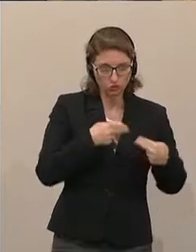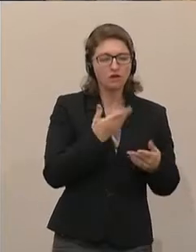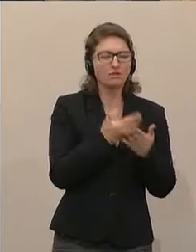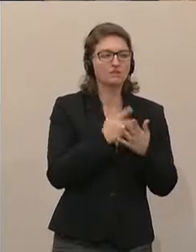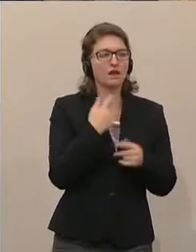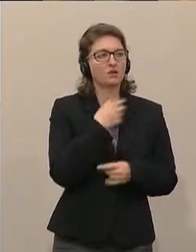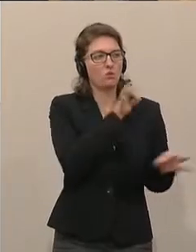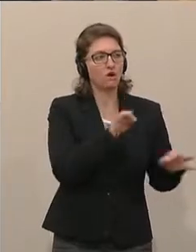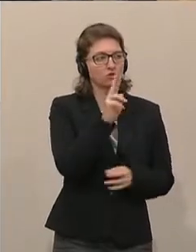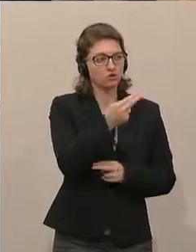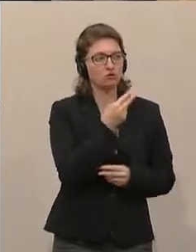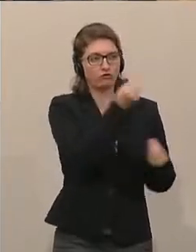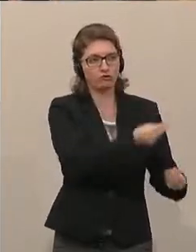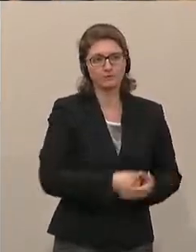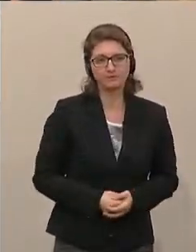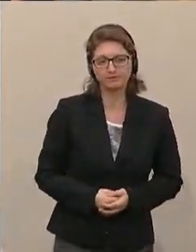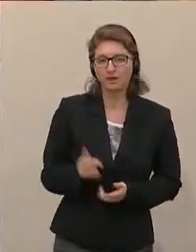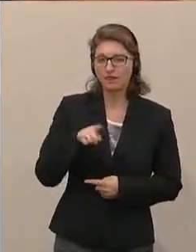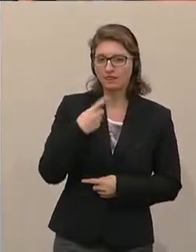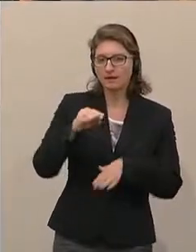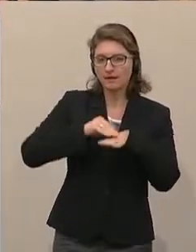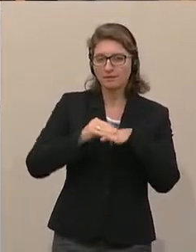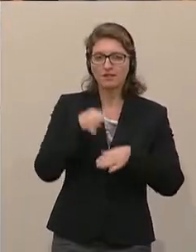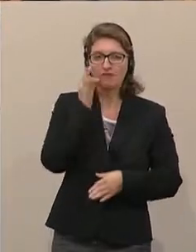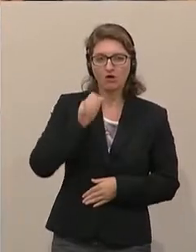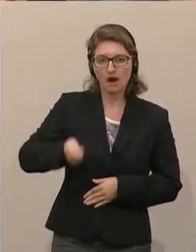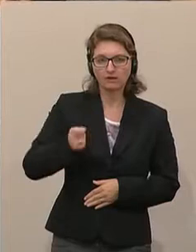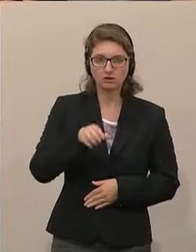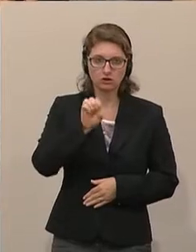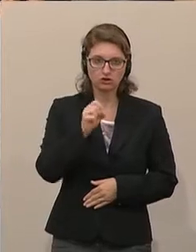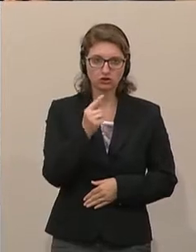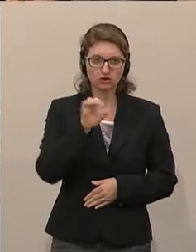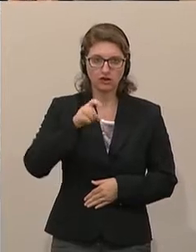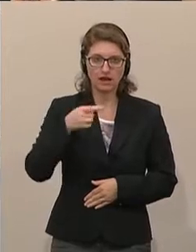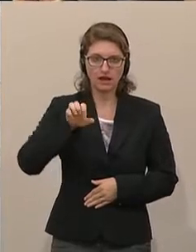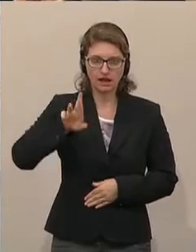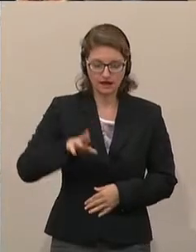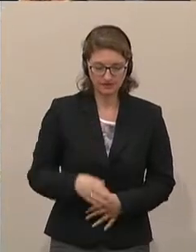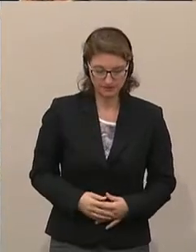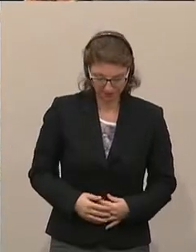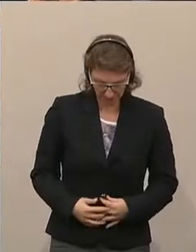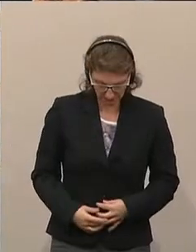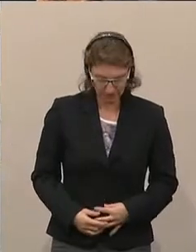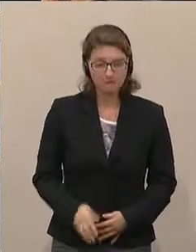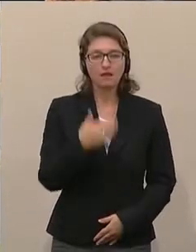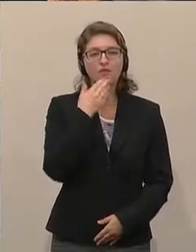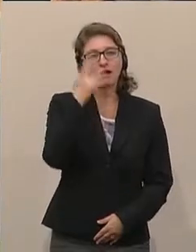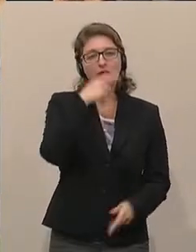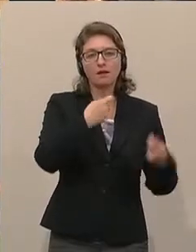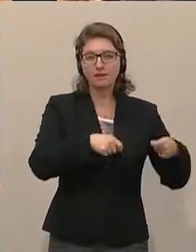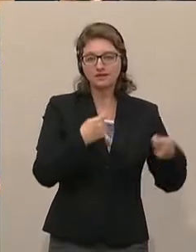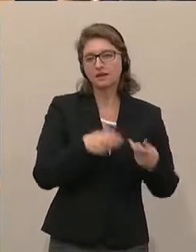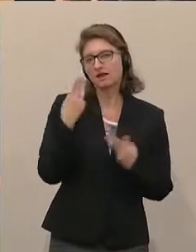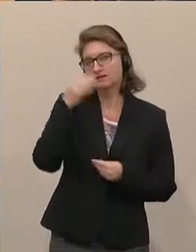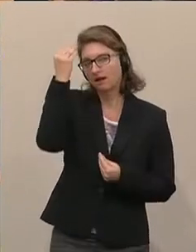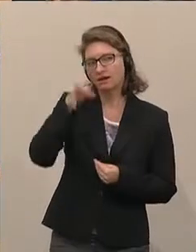gemeldet ist. Und Petra Steger von den Freiheitlichen ist als nächste Rednerin zu Wort gemeldet. Herr Präsident, sehr geehrte